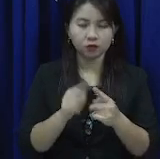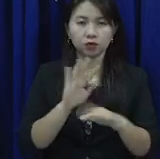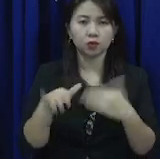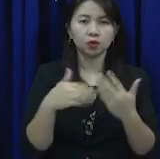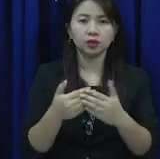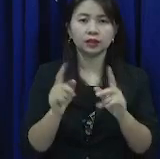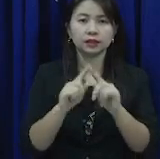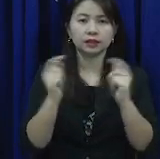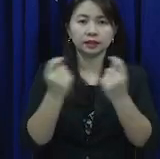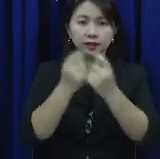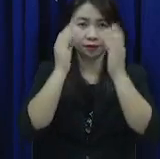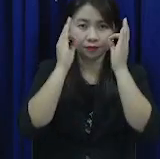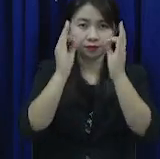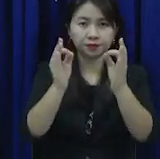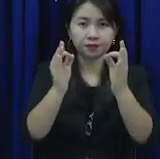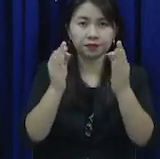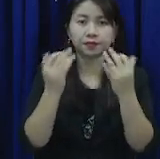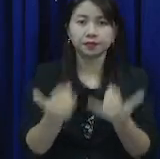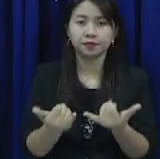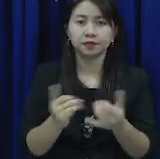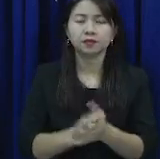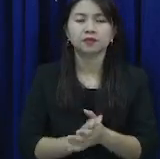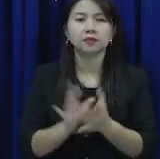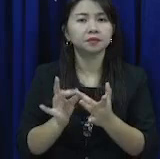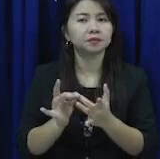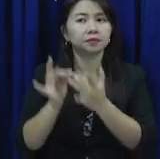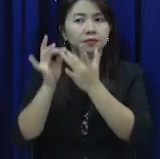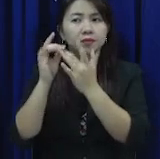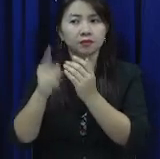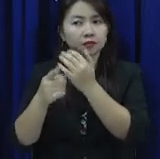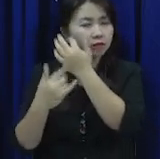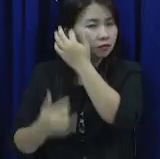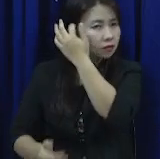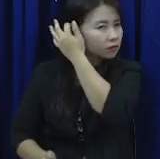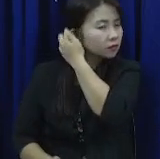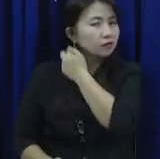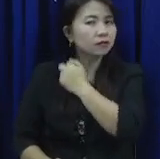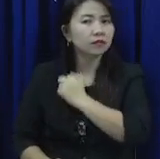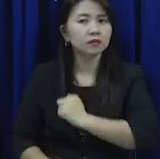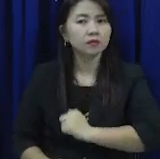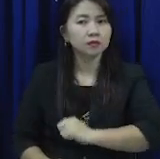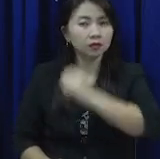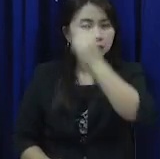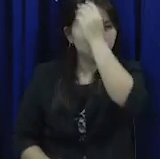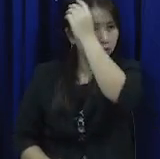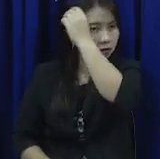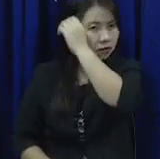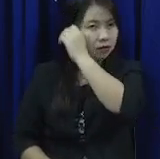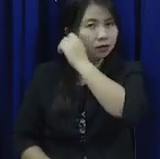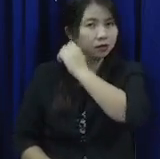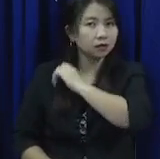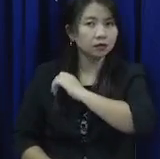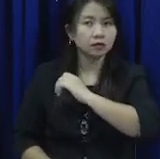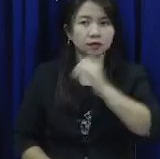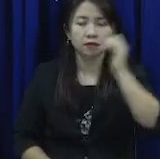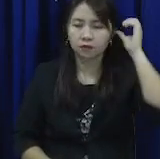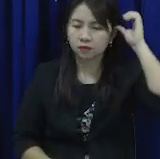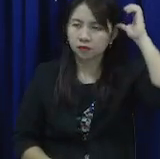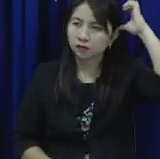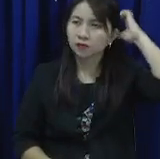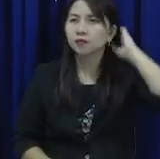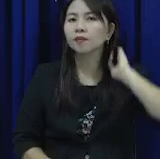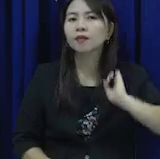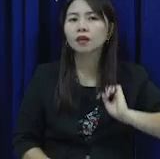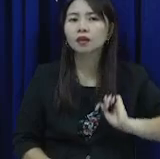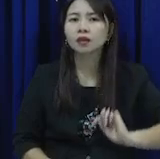matatanda na papasok sa larangan na ito halimbawa na lang oh o na lang ha kasi para mawala yung justification ito yung sinasabi ko